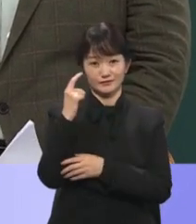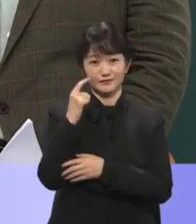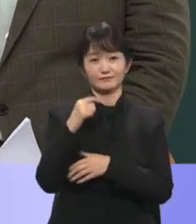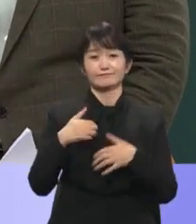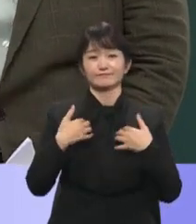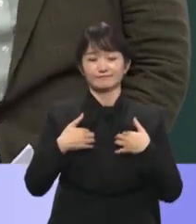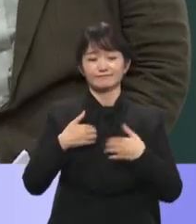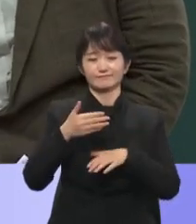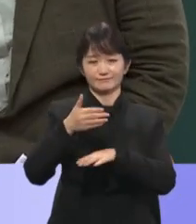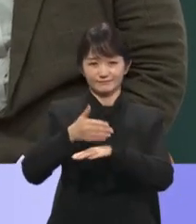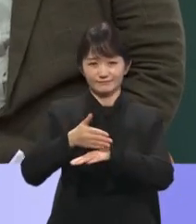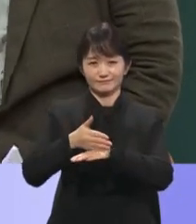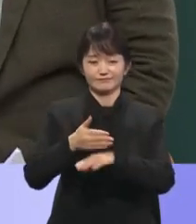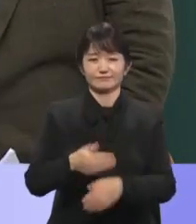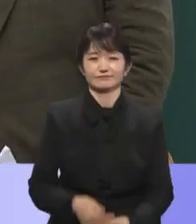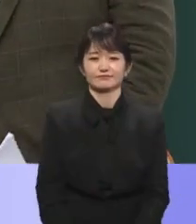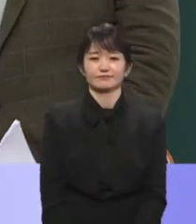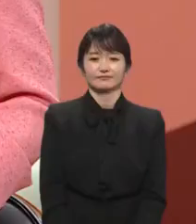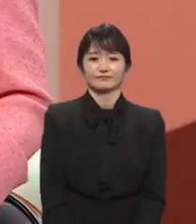고맙습니다네